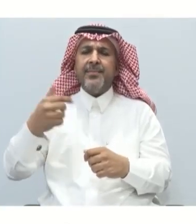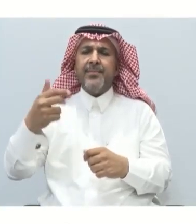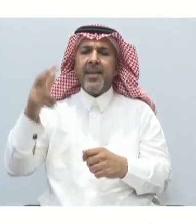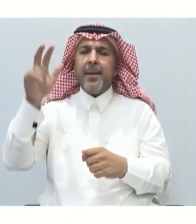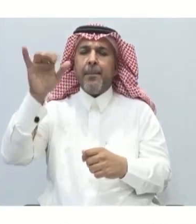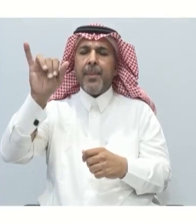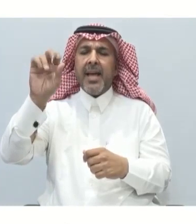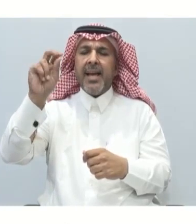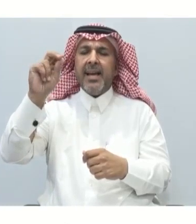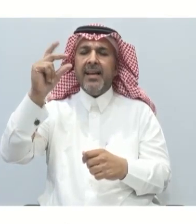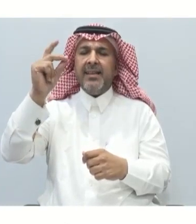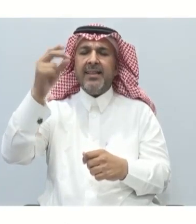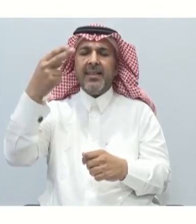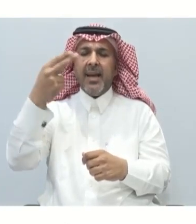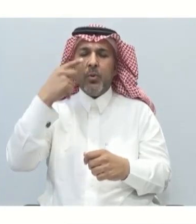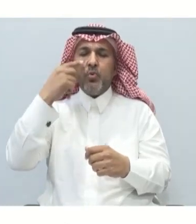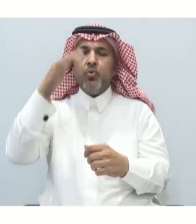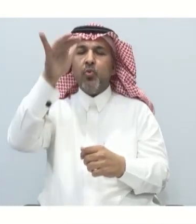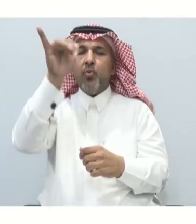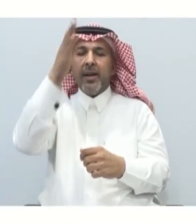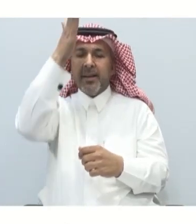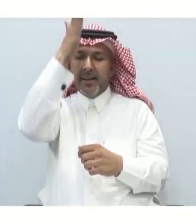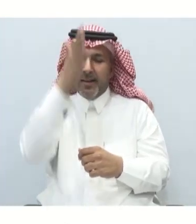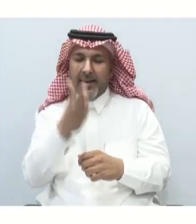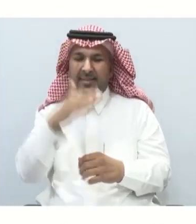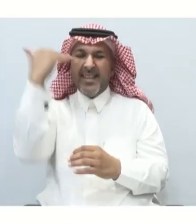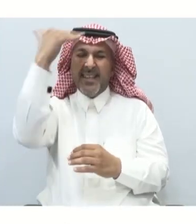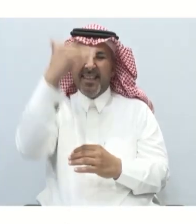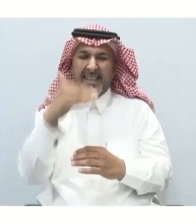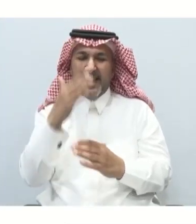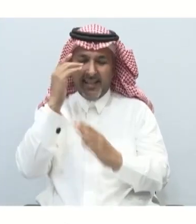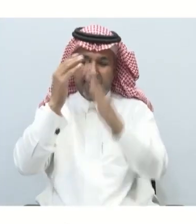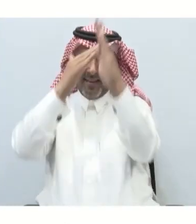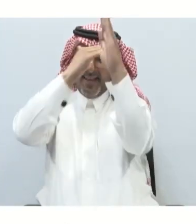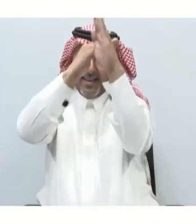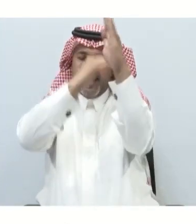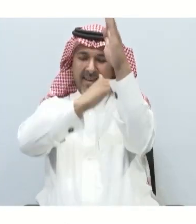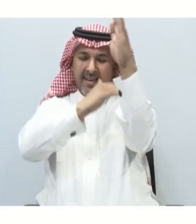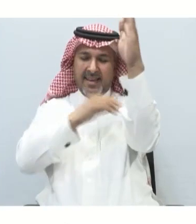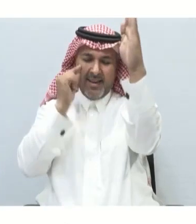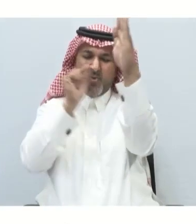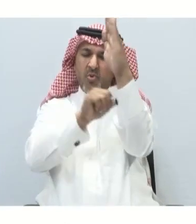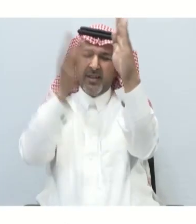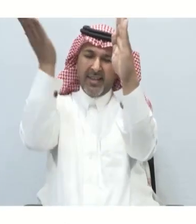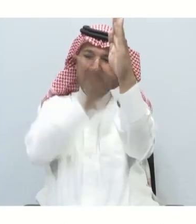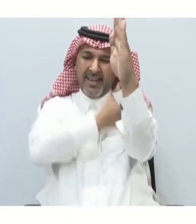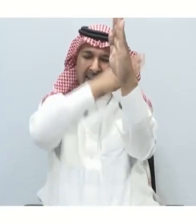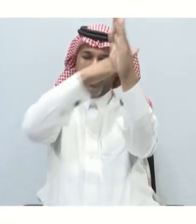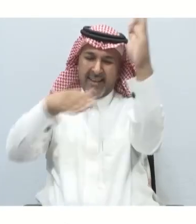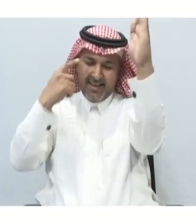اللي هي واي بار ناقصا ام اكس بار يعني اخذ متوسط الواي ناقصا الميل في متوسط